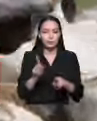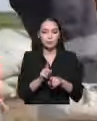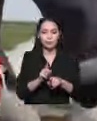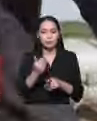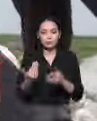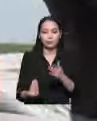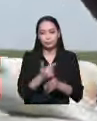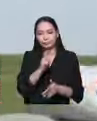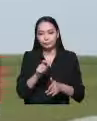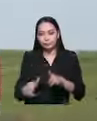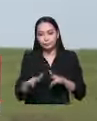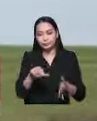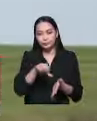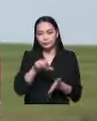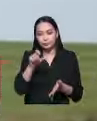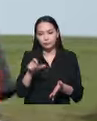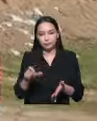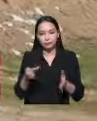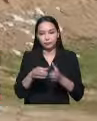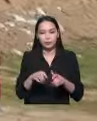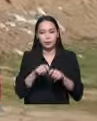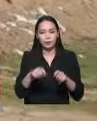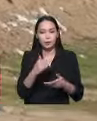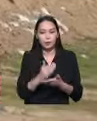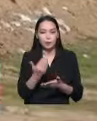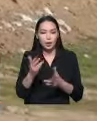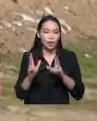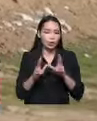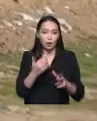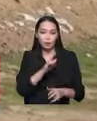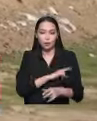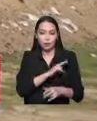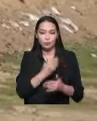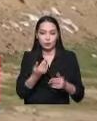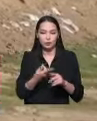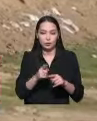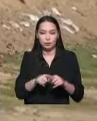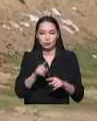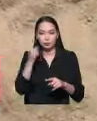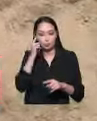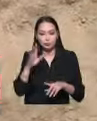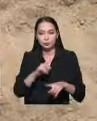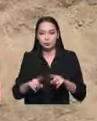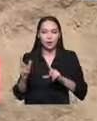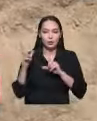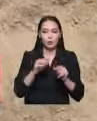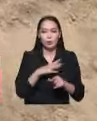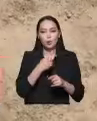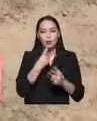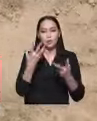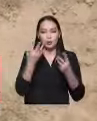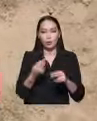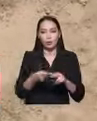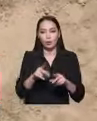адамдар қозғалысы мүшелерінен естіпті. Жиһаз сатумен айналысатын жас жігіт ойланбастан жолға шықтым дейді. Себебі қиын шақта жұдырыша жұмылу